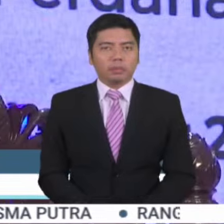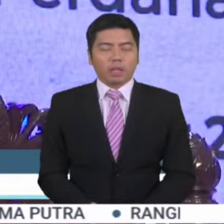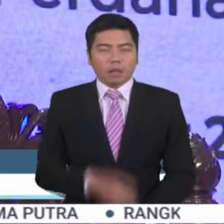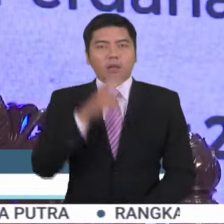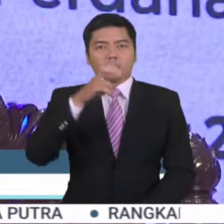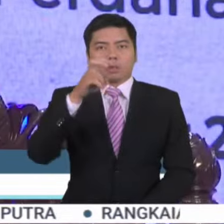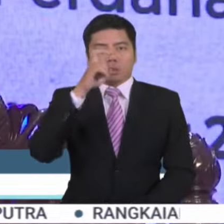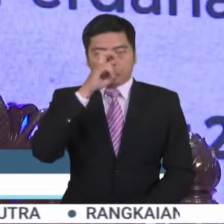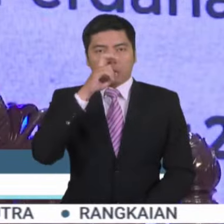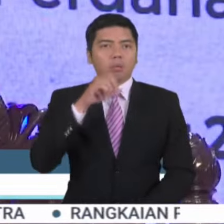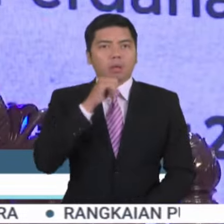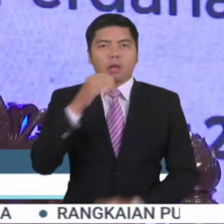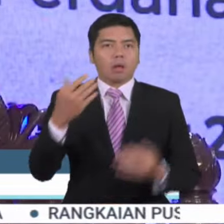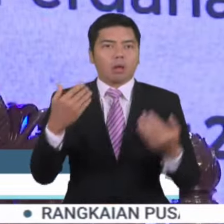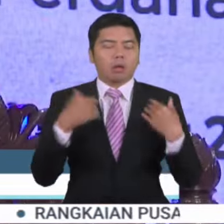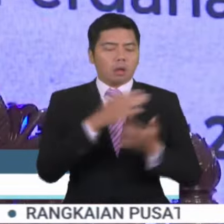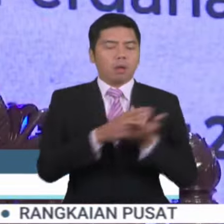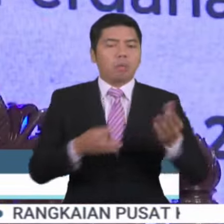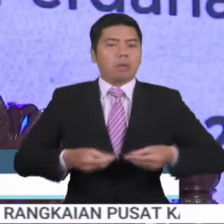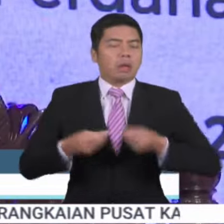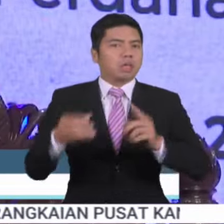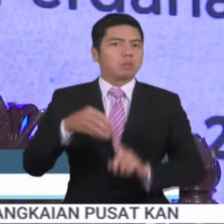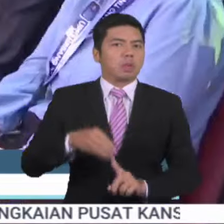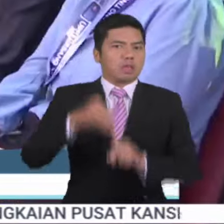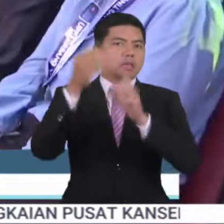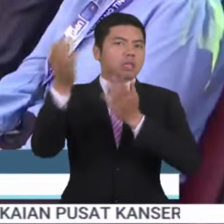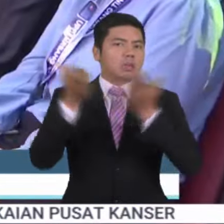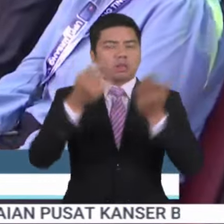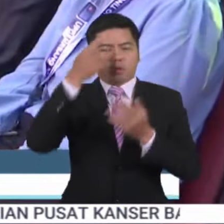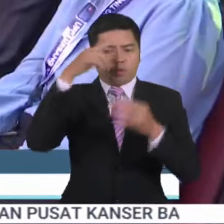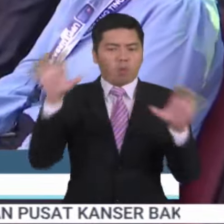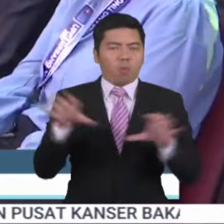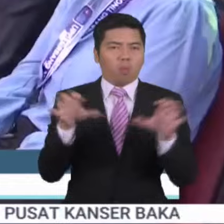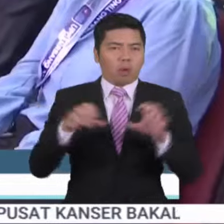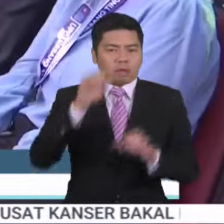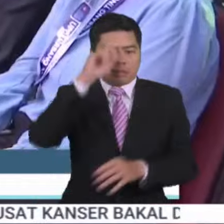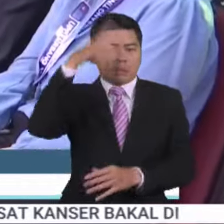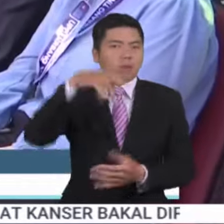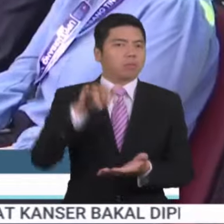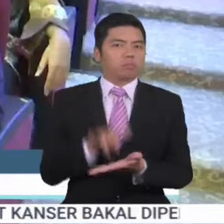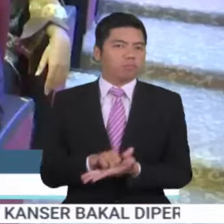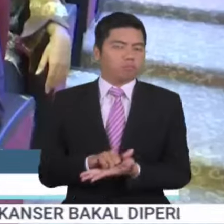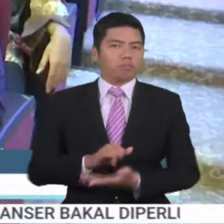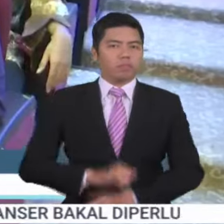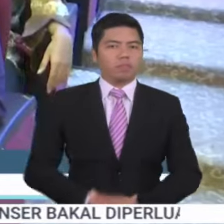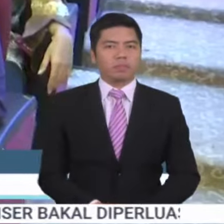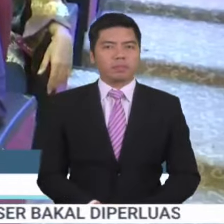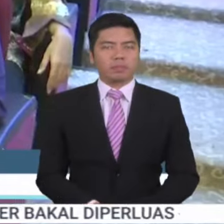Tegas beliau, tiada pihak yang diberi keistimewaan untuk melakukan perbuatan tersebut.